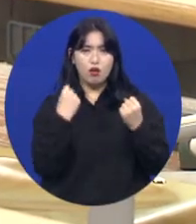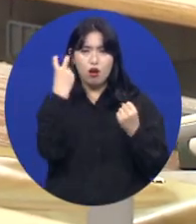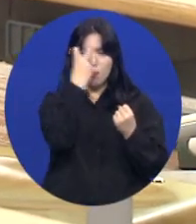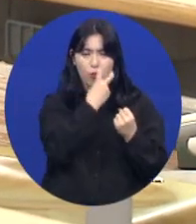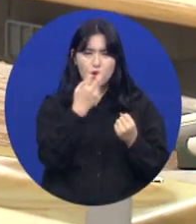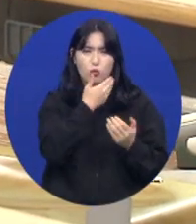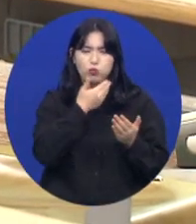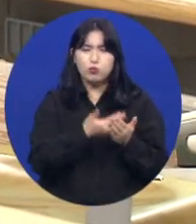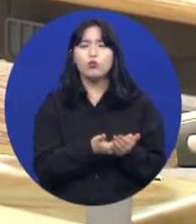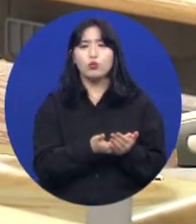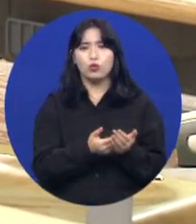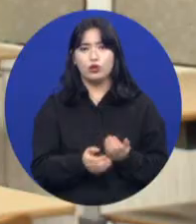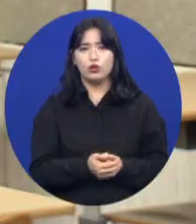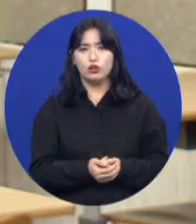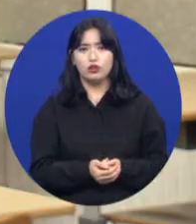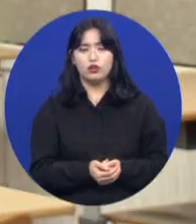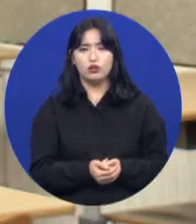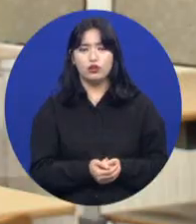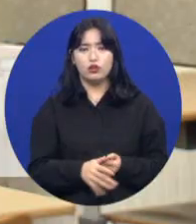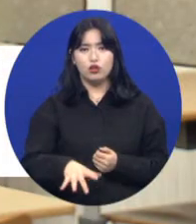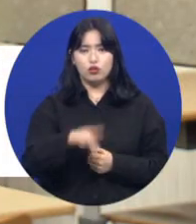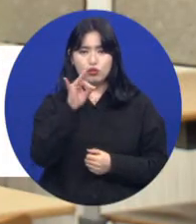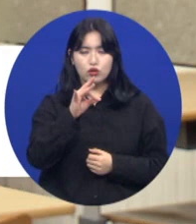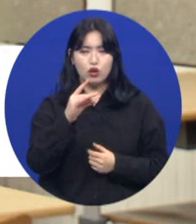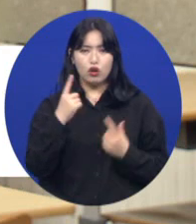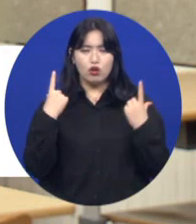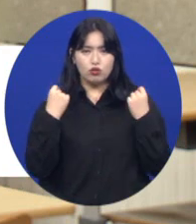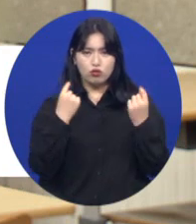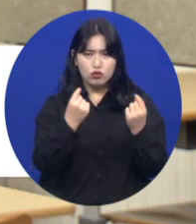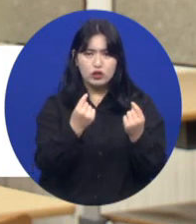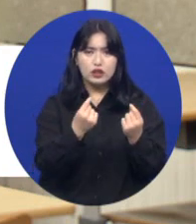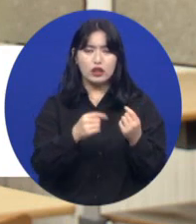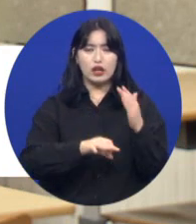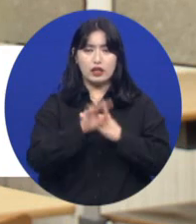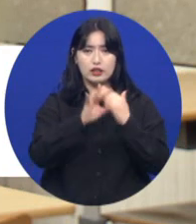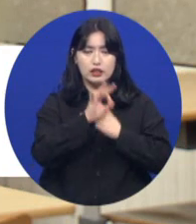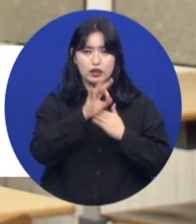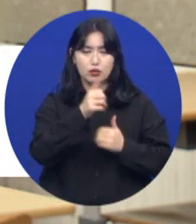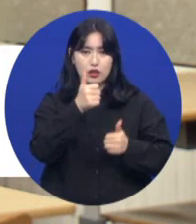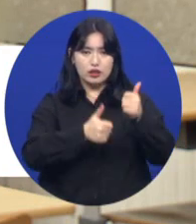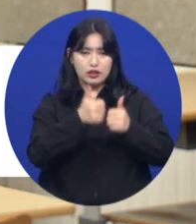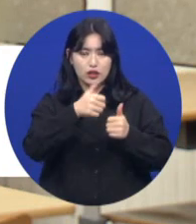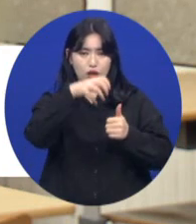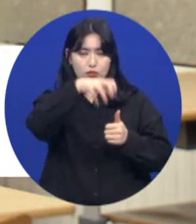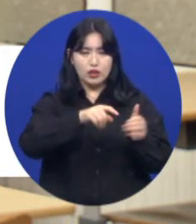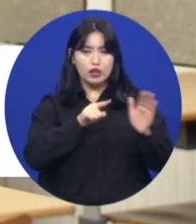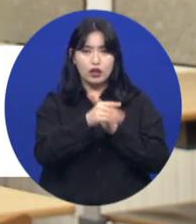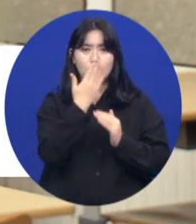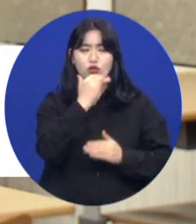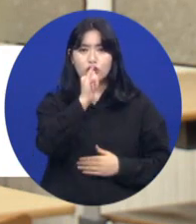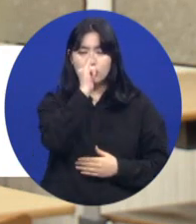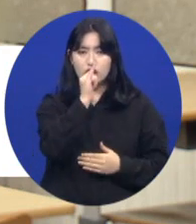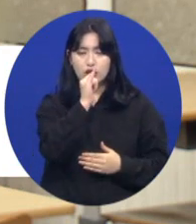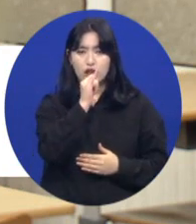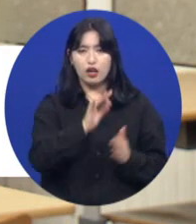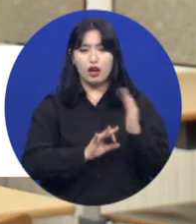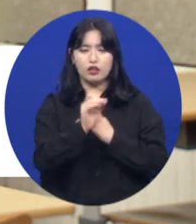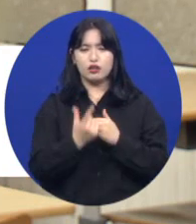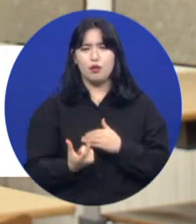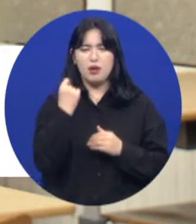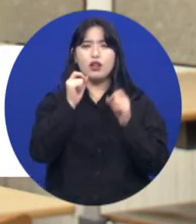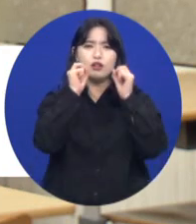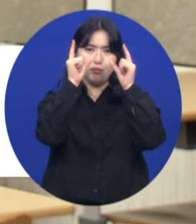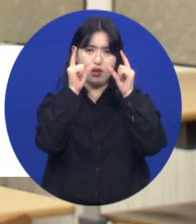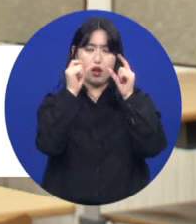건강관리도 중요해졌습니다. 일단 규칙적으로 아침에 수능 고사장에 갈 수 있도록 아침 일찍